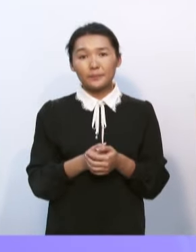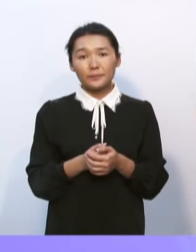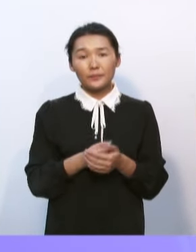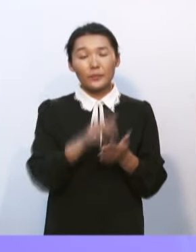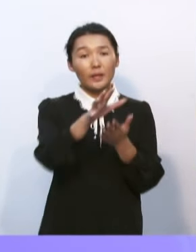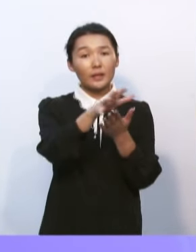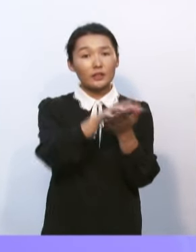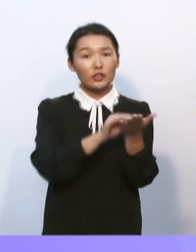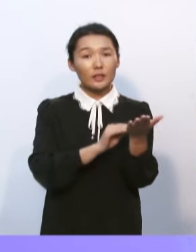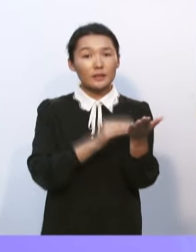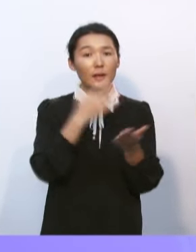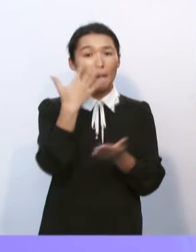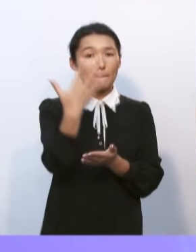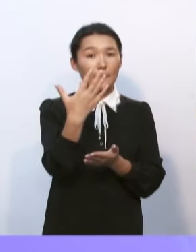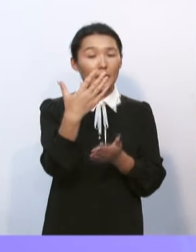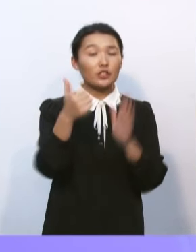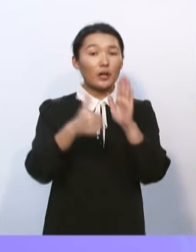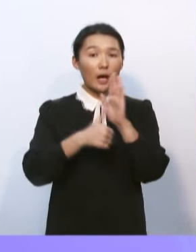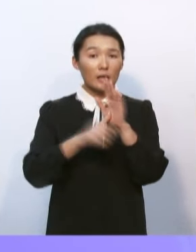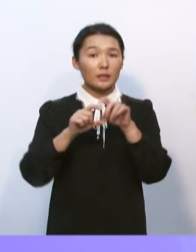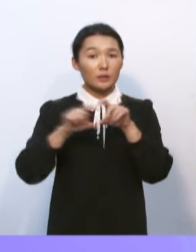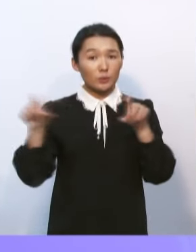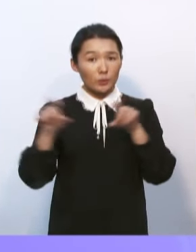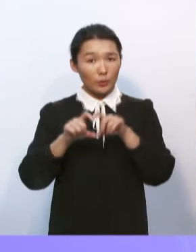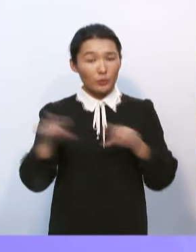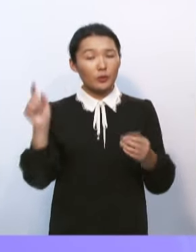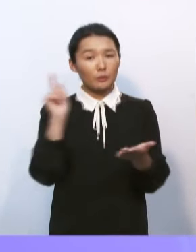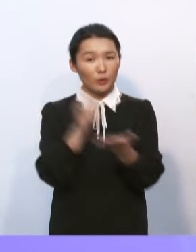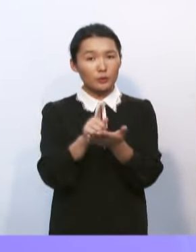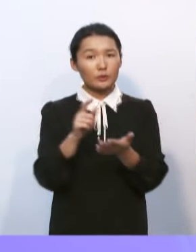Текст 5-6 сүйлөмдөн болсун.